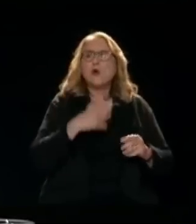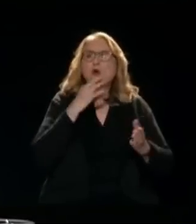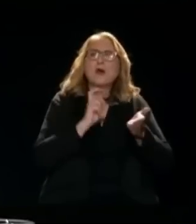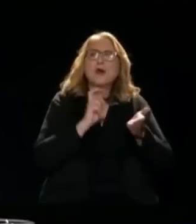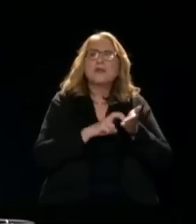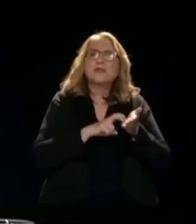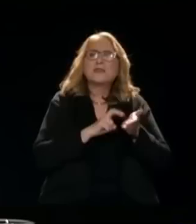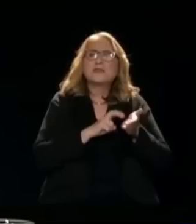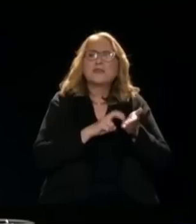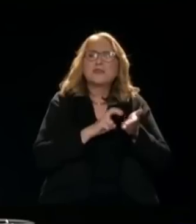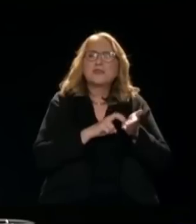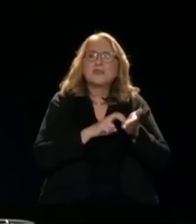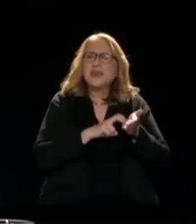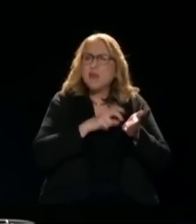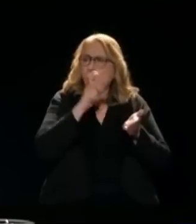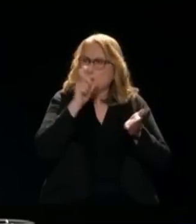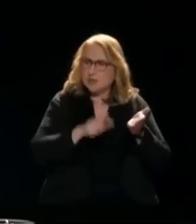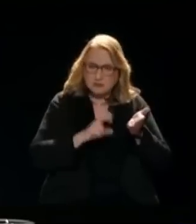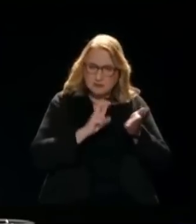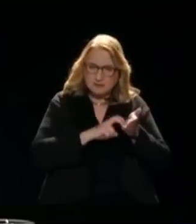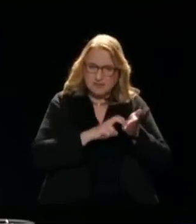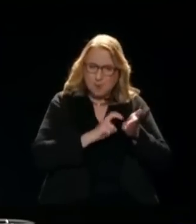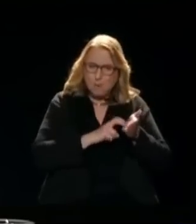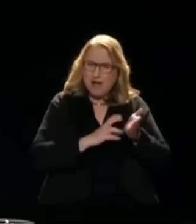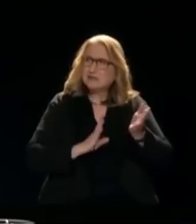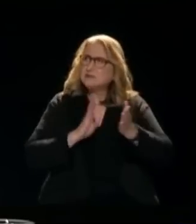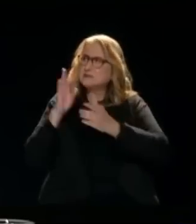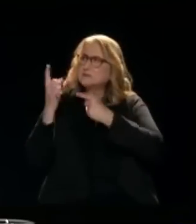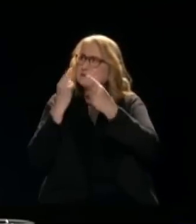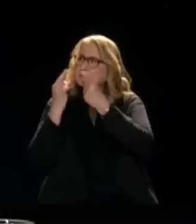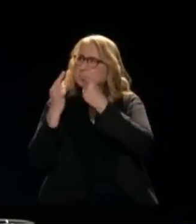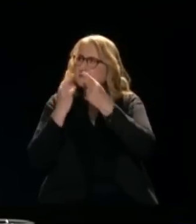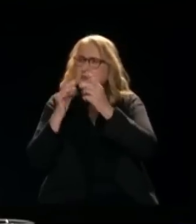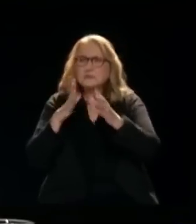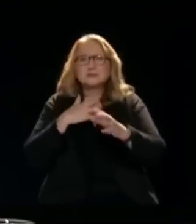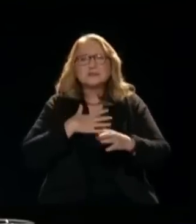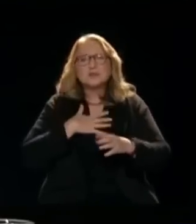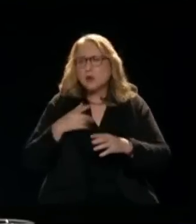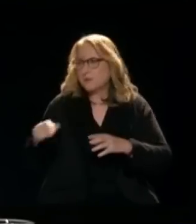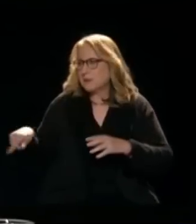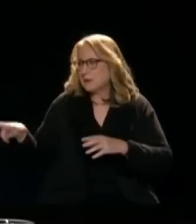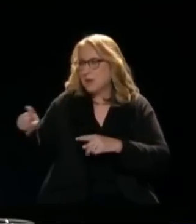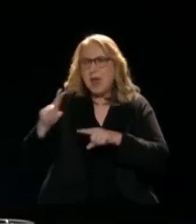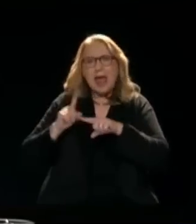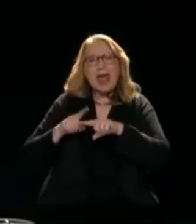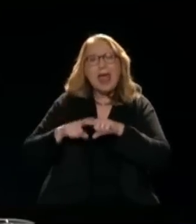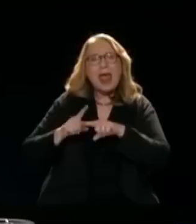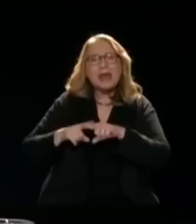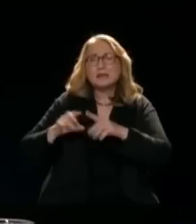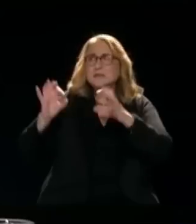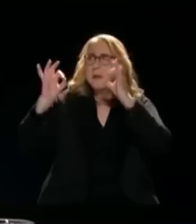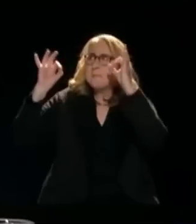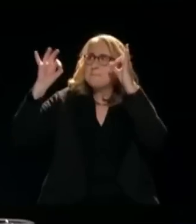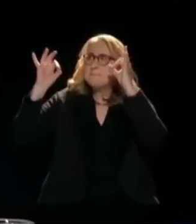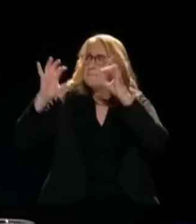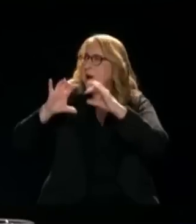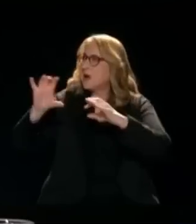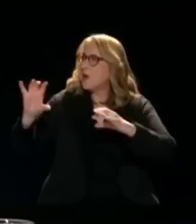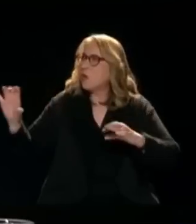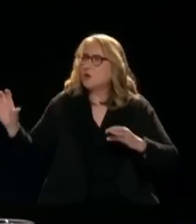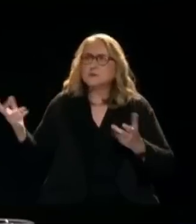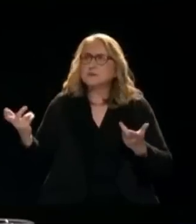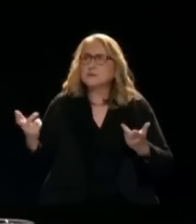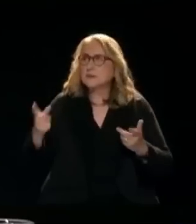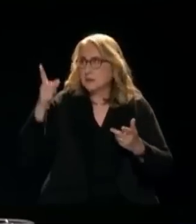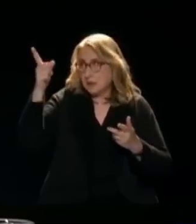του αυτοπροσδιορισμού στον Έλληνα Μακεδόνα. Δηλαδή, ο Έλληνας Μακεδόνας δεν έχει το δικαίωμα, ιδιαίτερα αν έχει σλαβική καταγωγή.